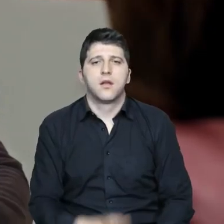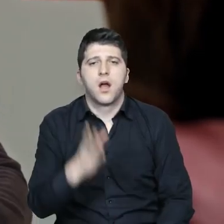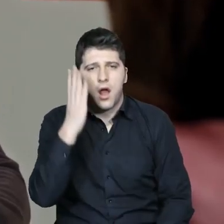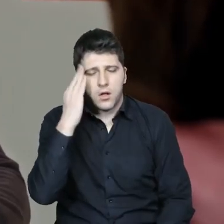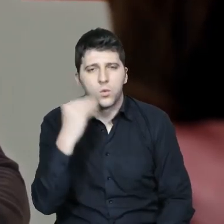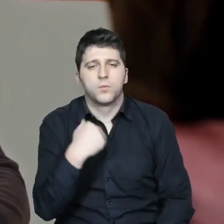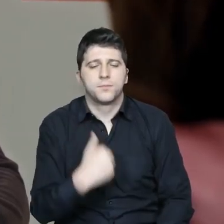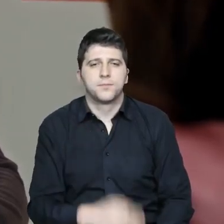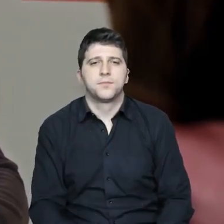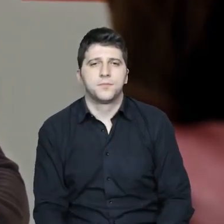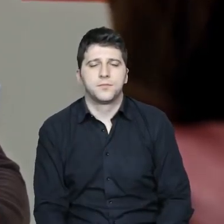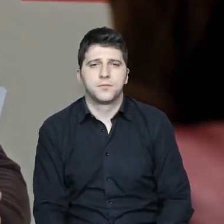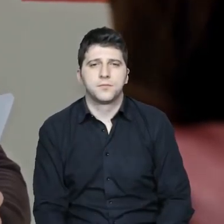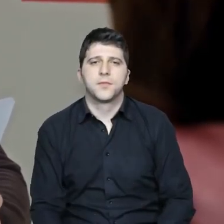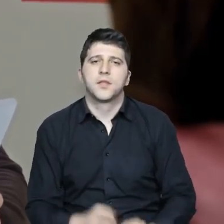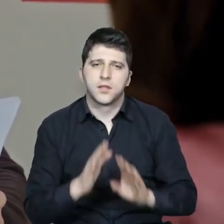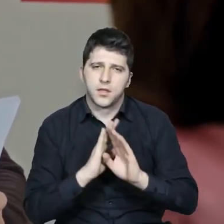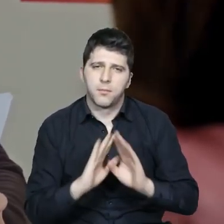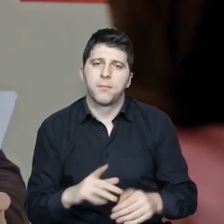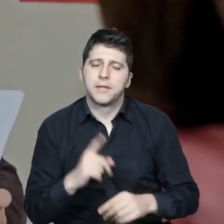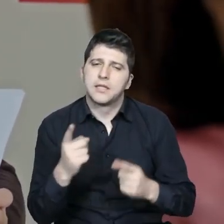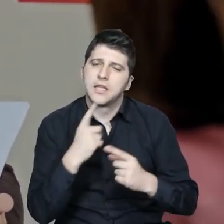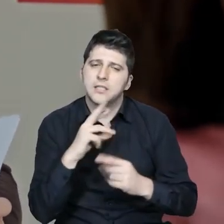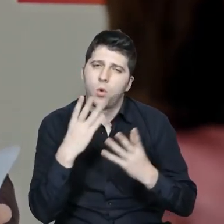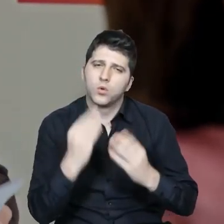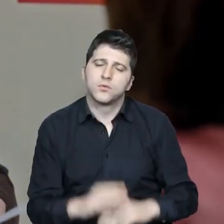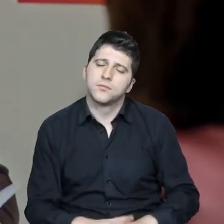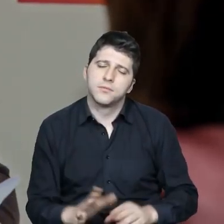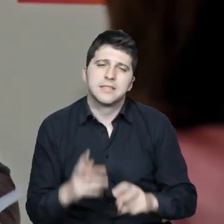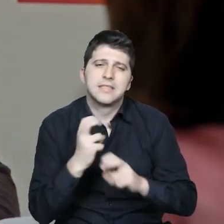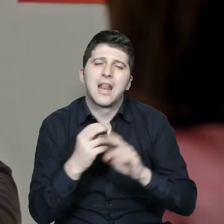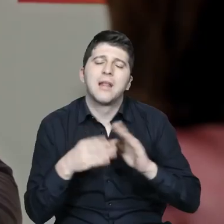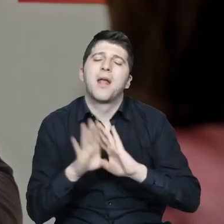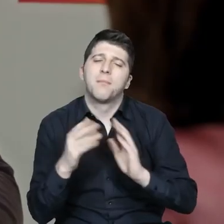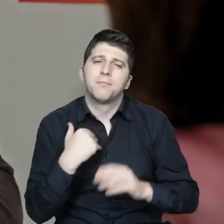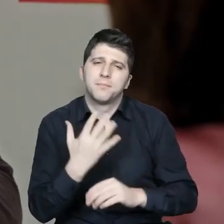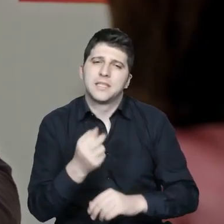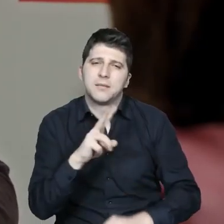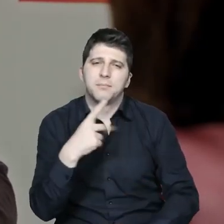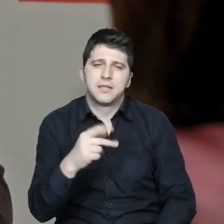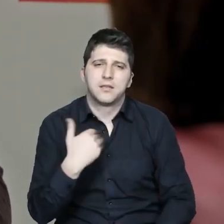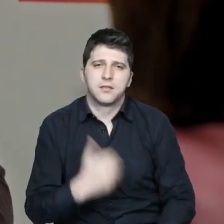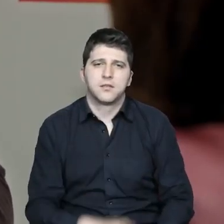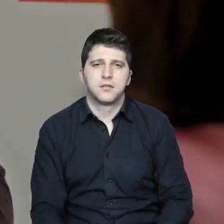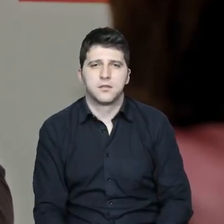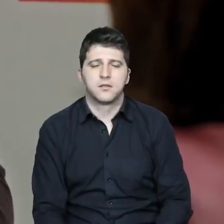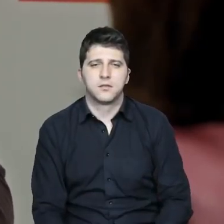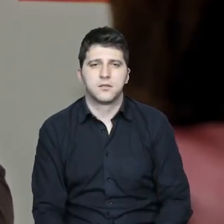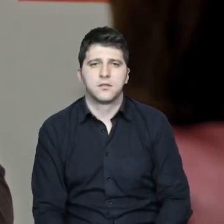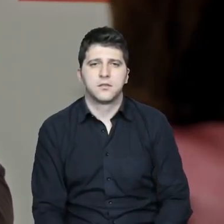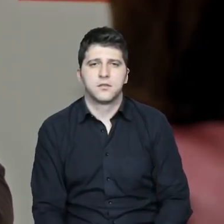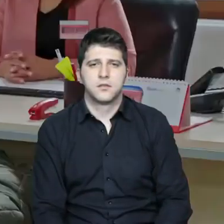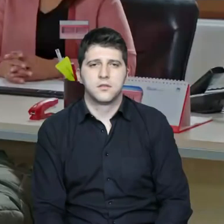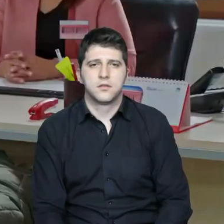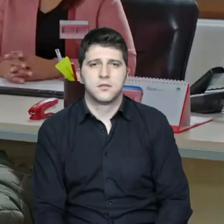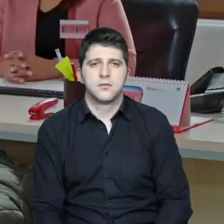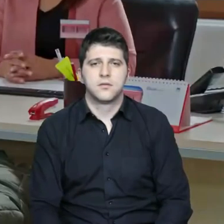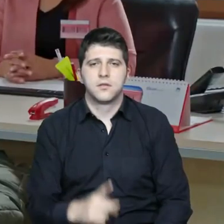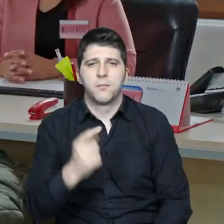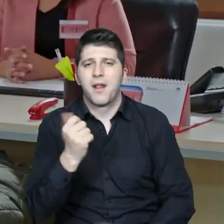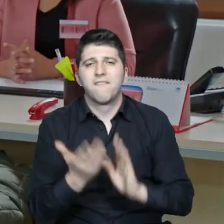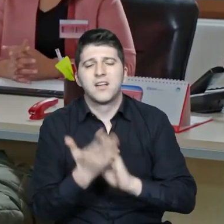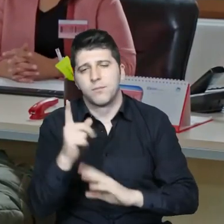Anlıyorum. Tamam, dediğiniz gibi olsun, riske atmayalım. Ben kalanını bulurum bir